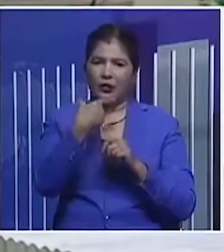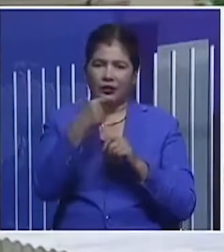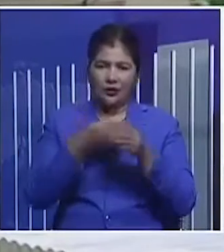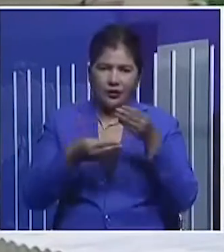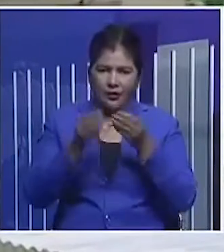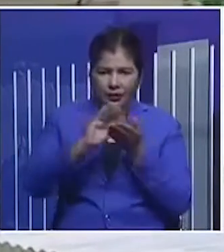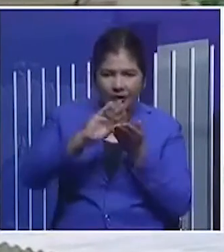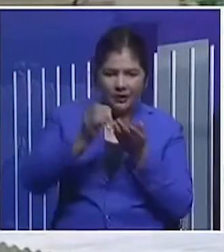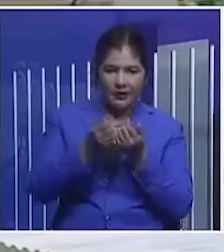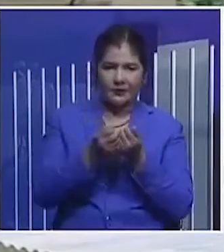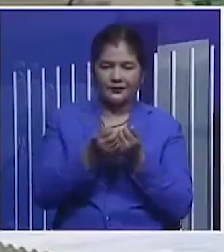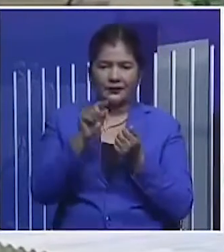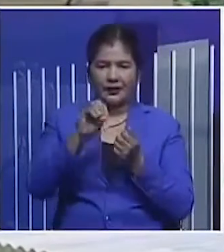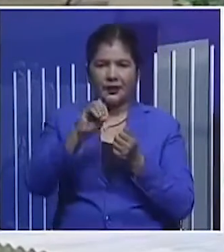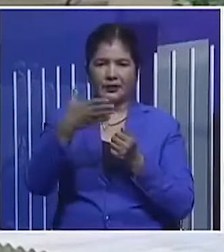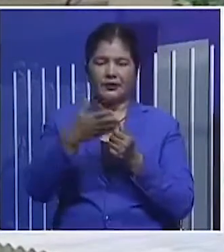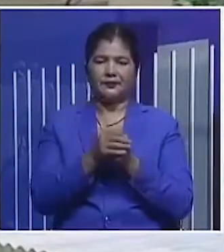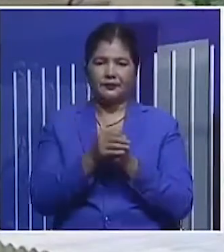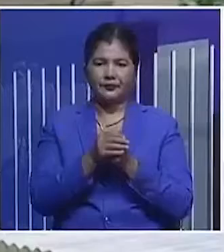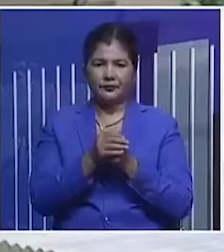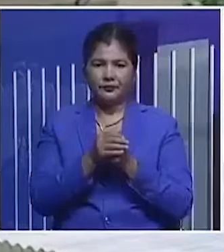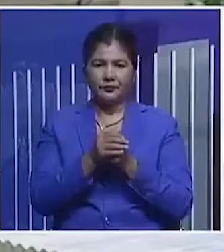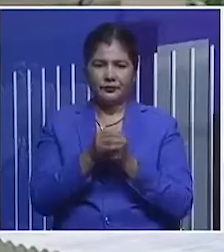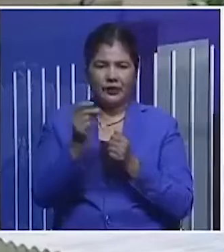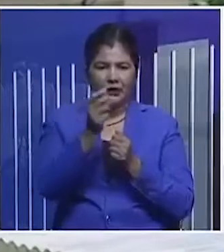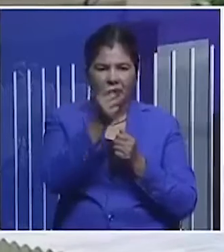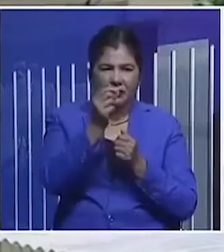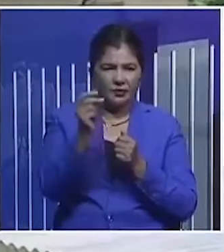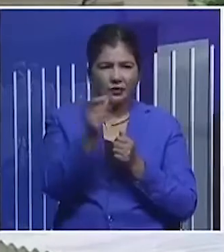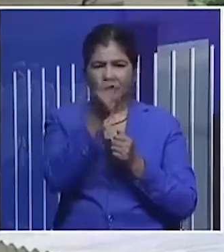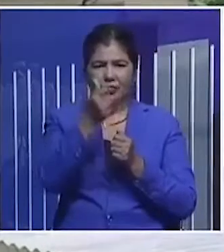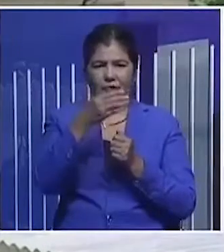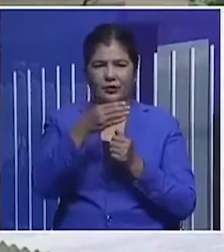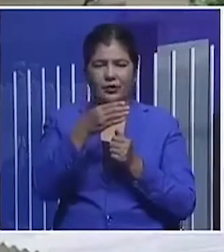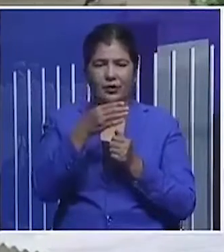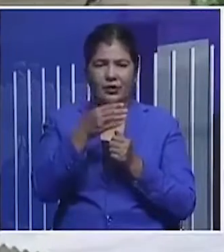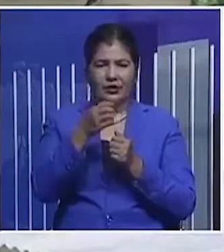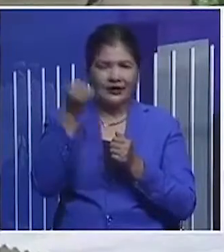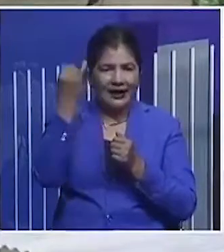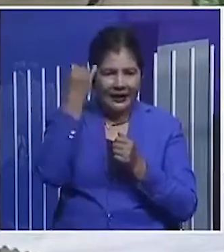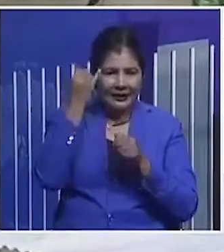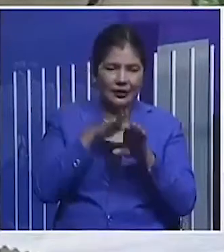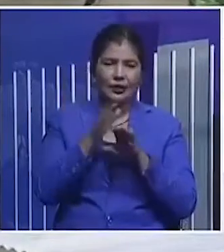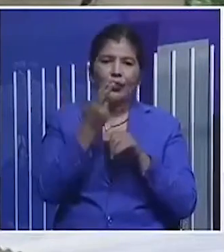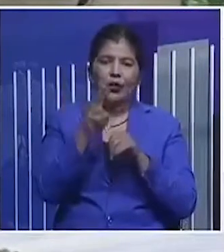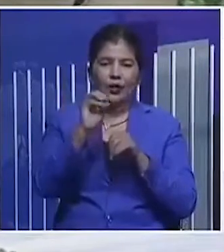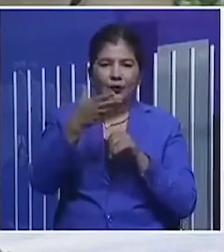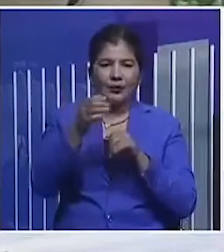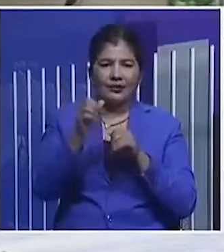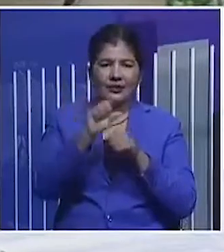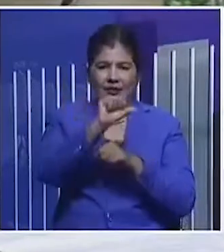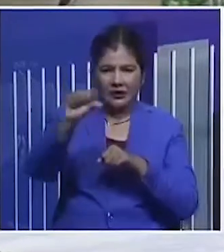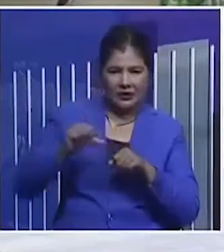वितरण, अनि त्यसपछि छिटो सजिलो हुने उपायहरू भएपछि अब जनताहरूलाई